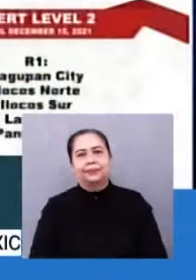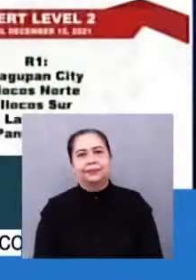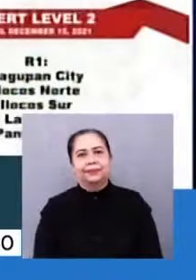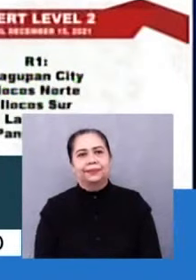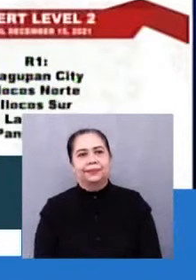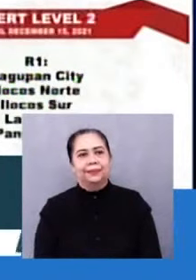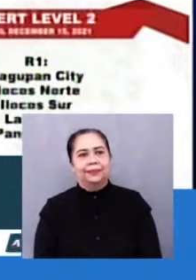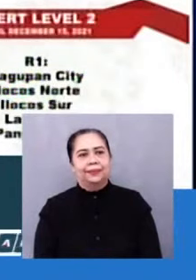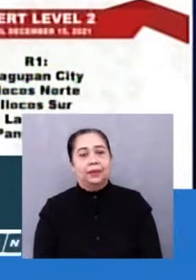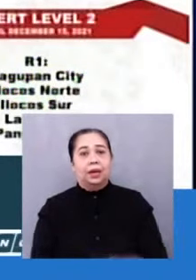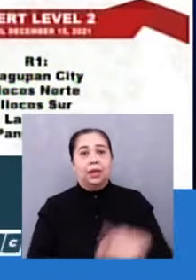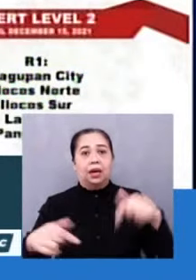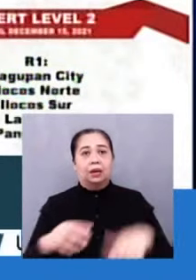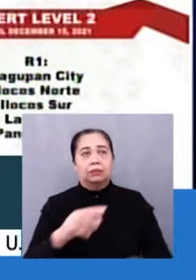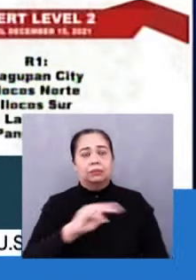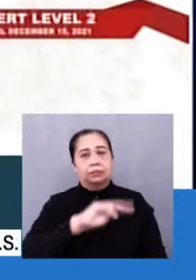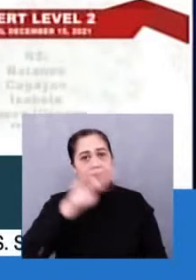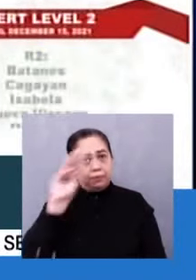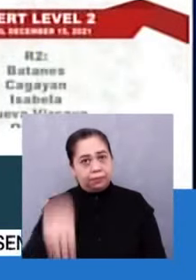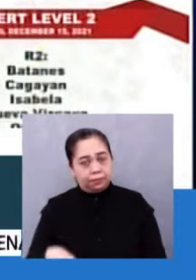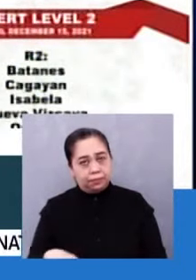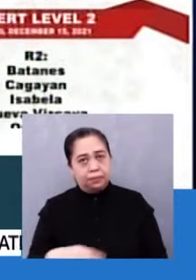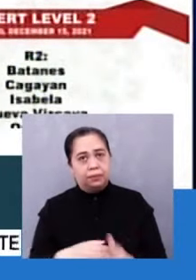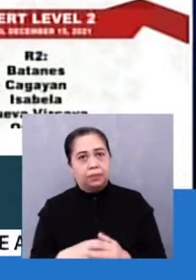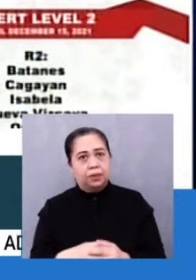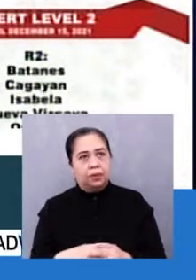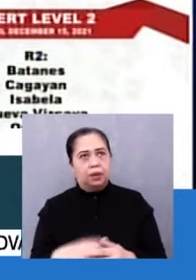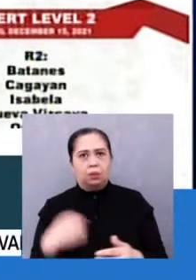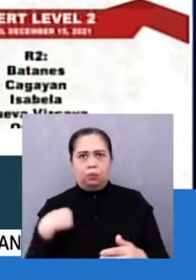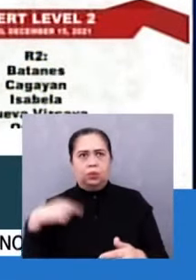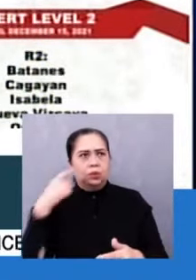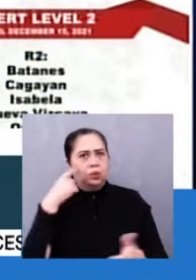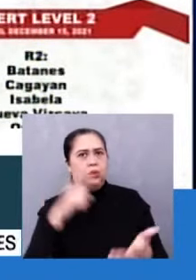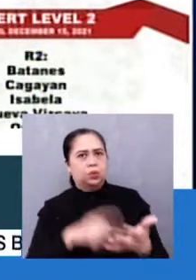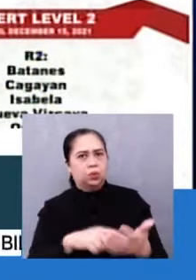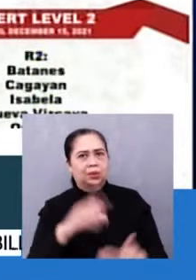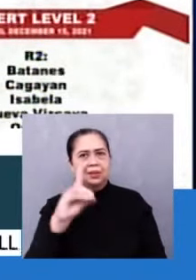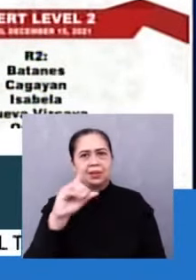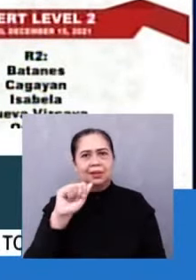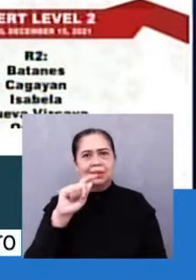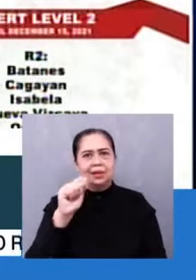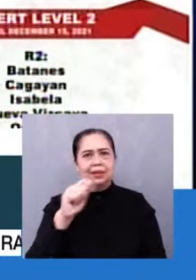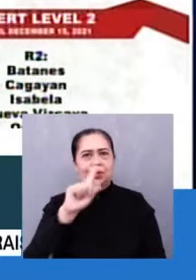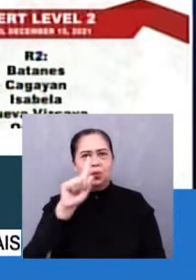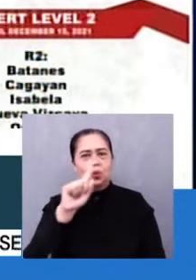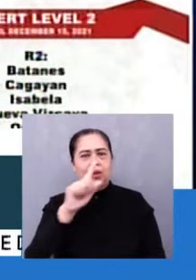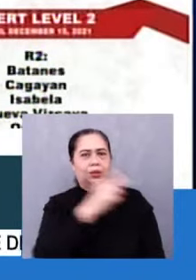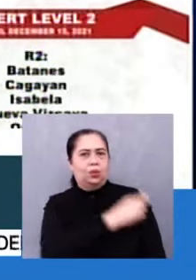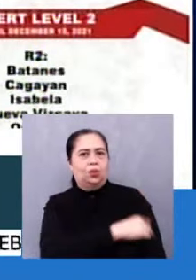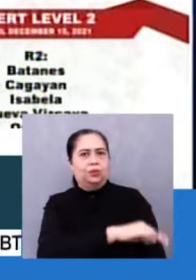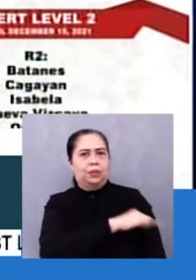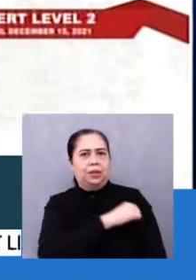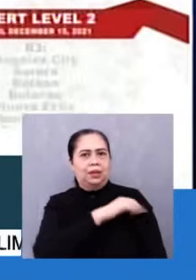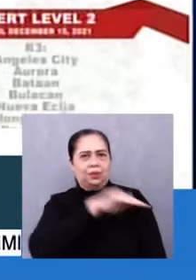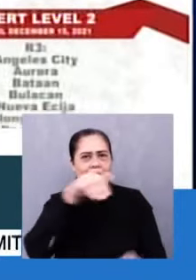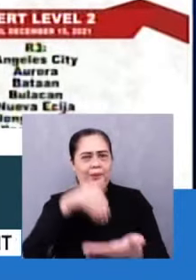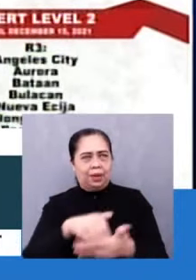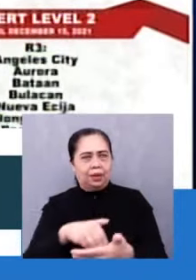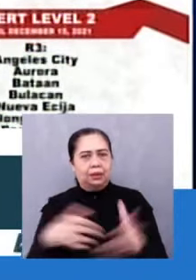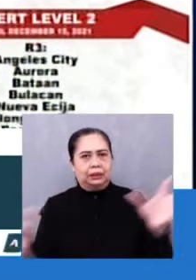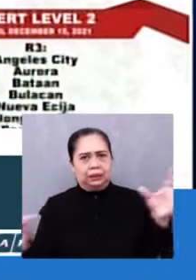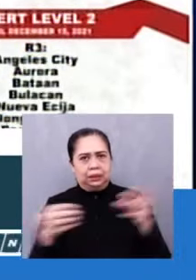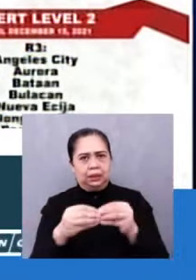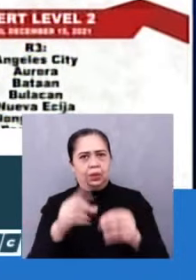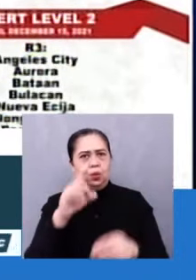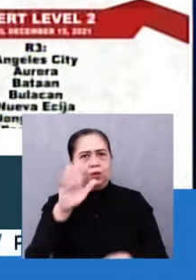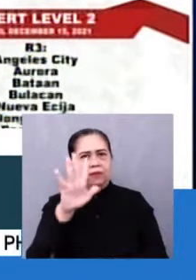Dito sa Metro Manila, mapapansin po natin sa data ho namin sa One Hospital Command, sa out of